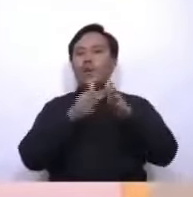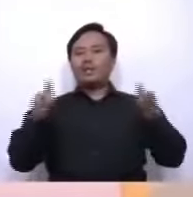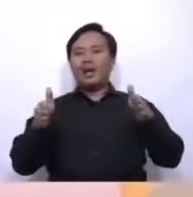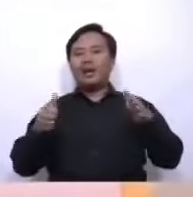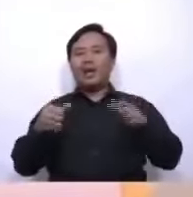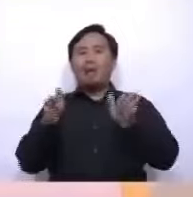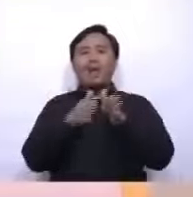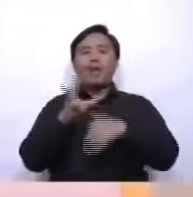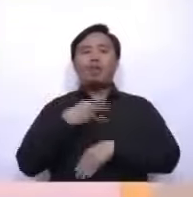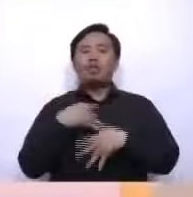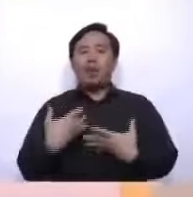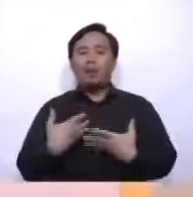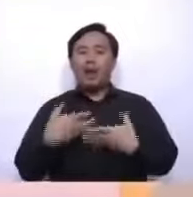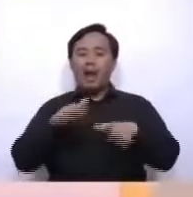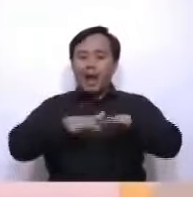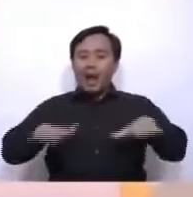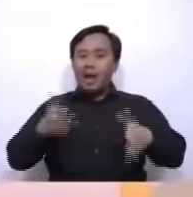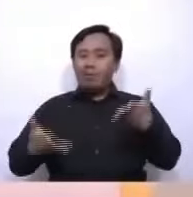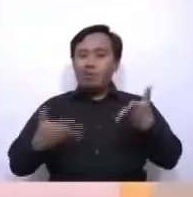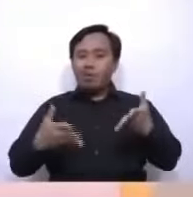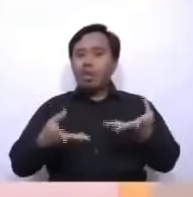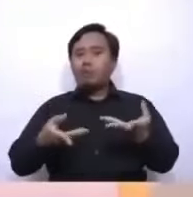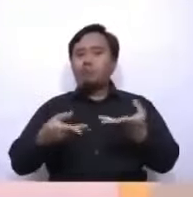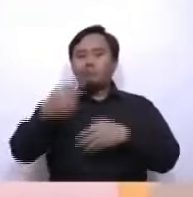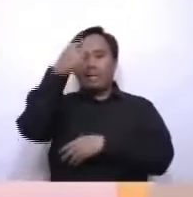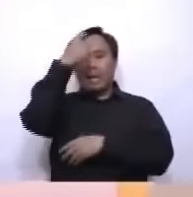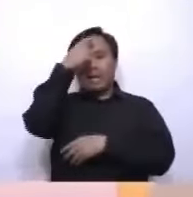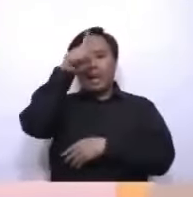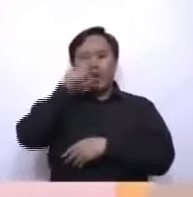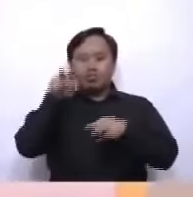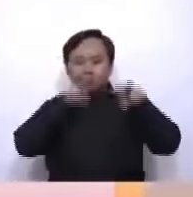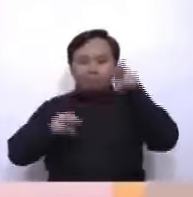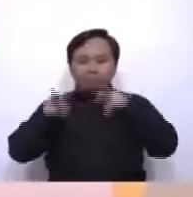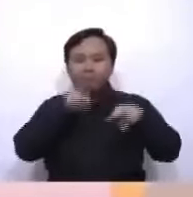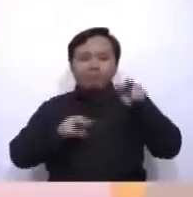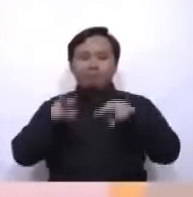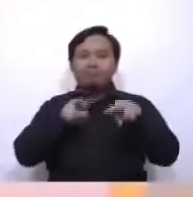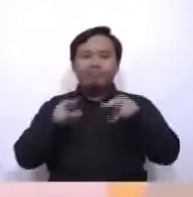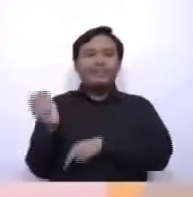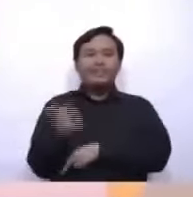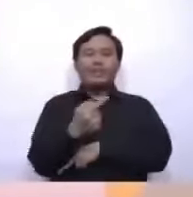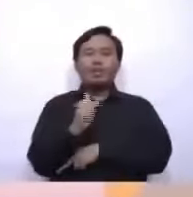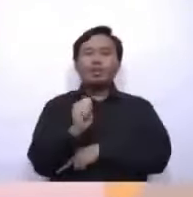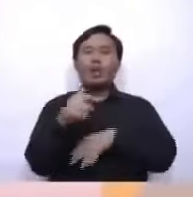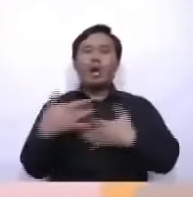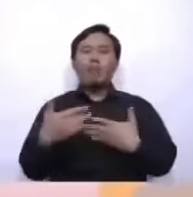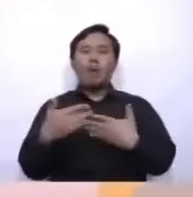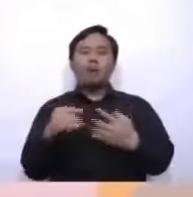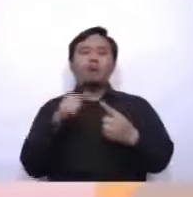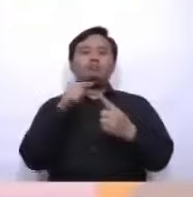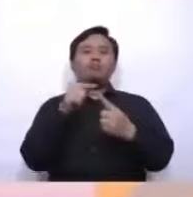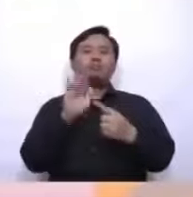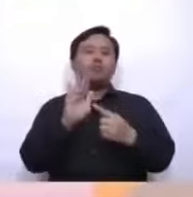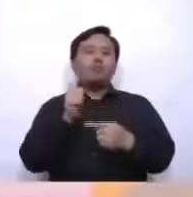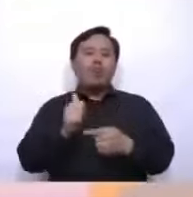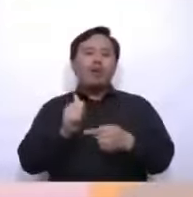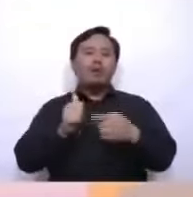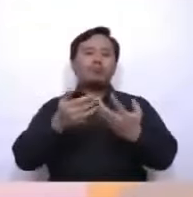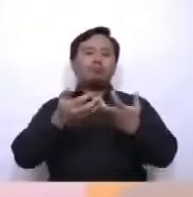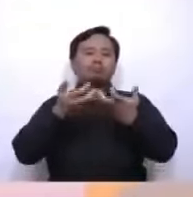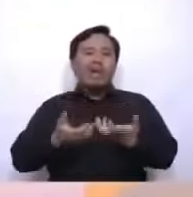seluruh anak-anak yang berpotensi memiliki penyakit segera didiagnosa. agar tidak muncul ketika sudah menjadi parah dan